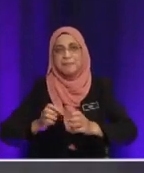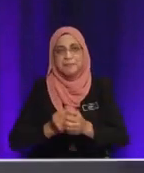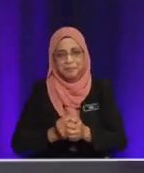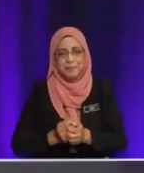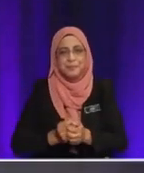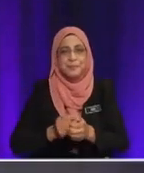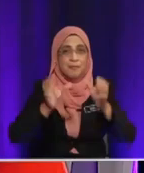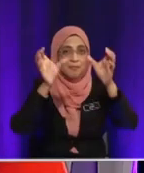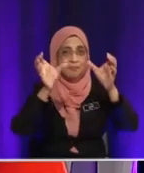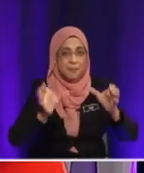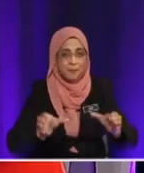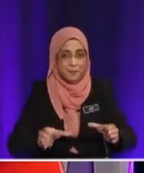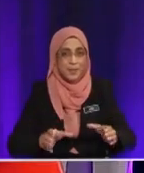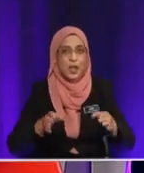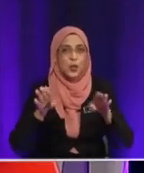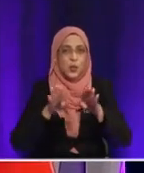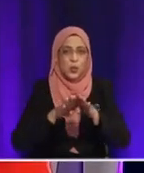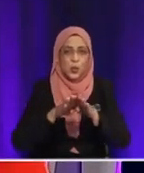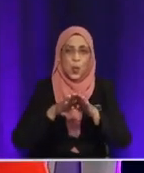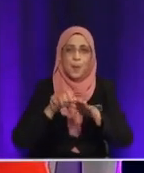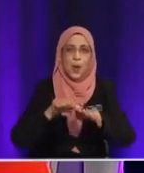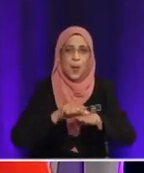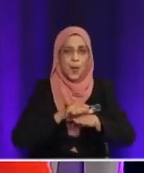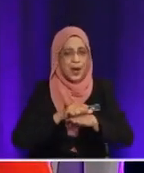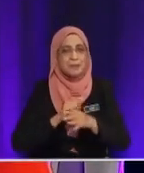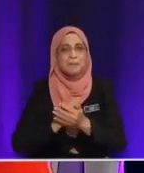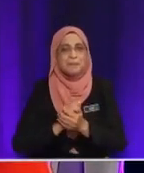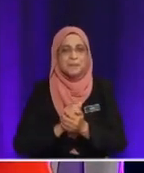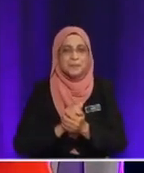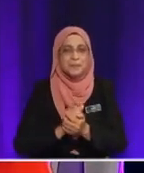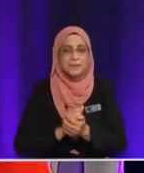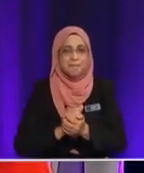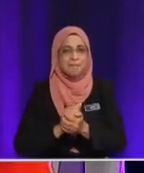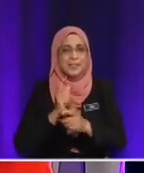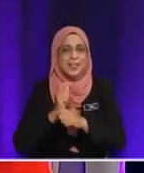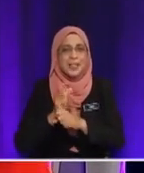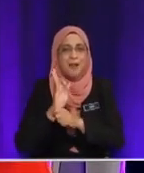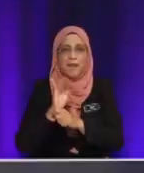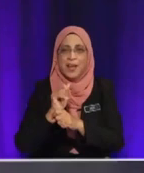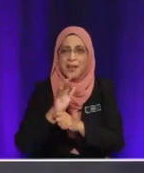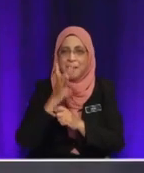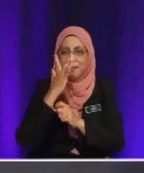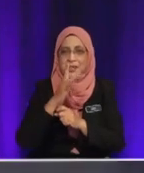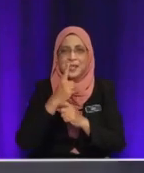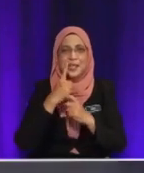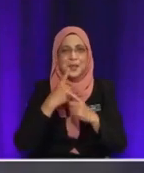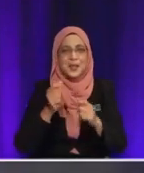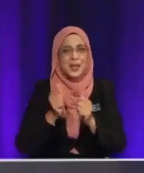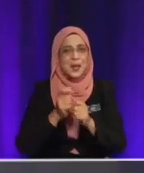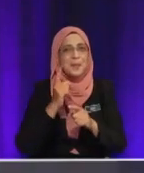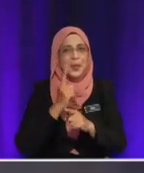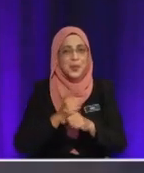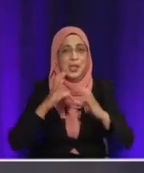punya aurat pun dah tutup lah. Okey, Fika. Okey, tahniah Fika. Okey, betul cikgu, saya buat. Ya,